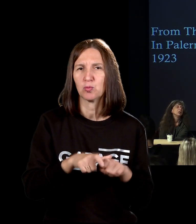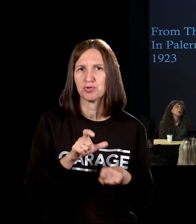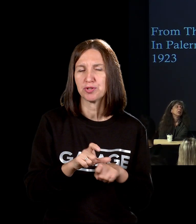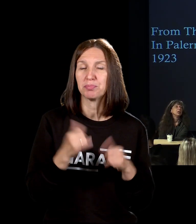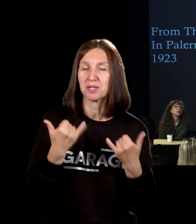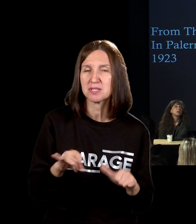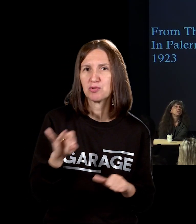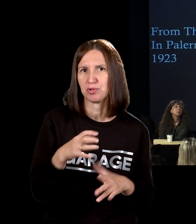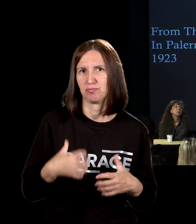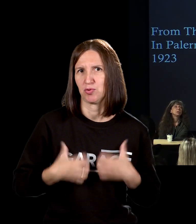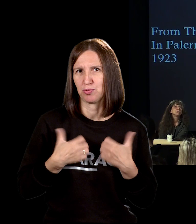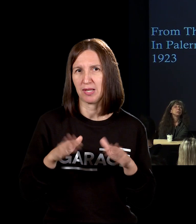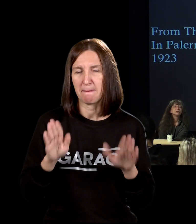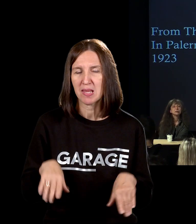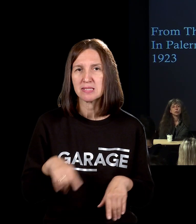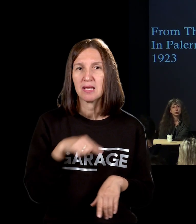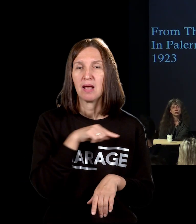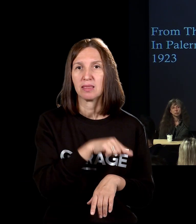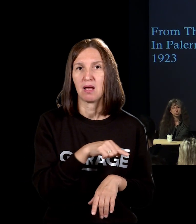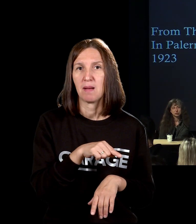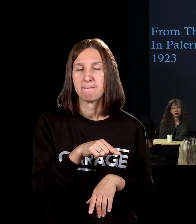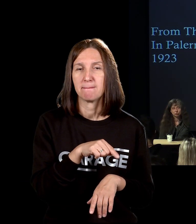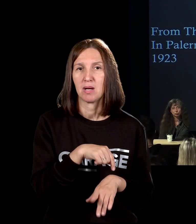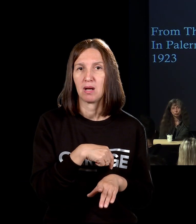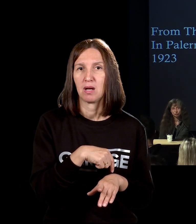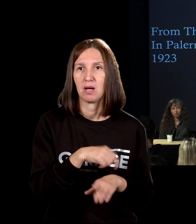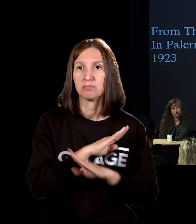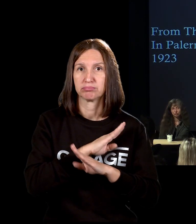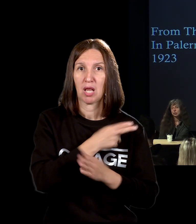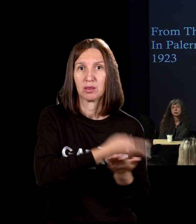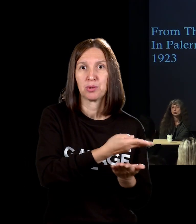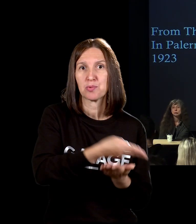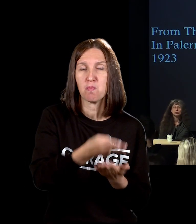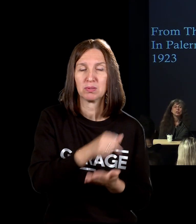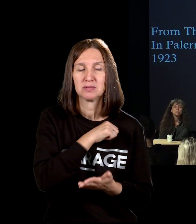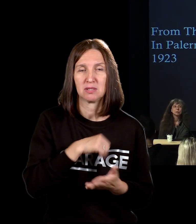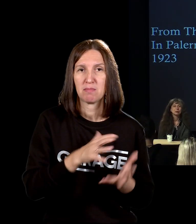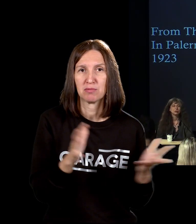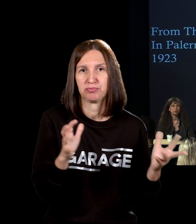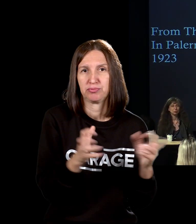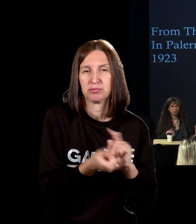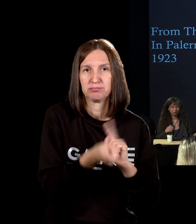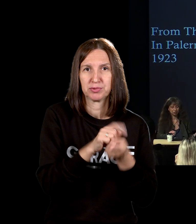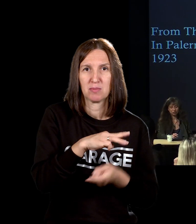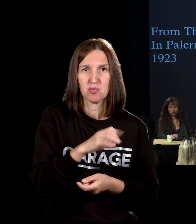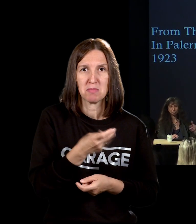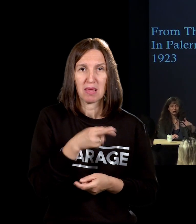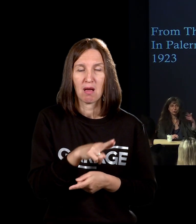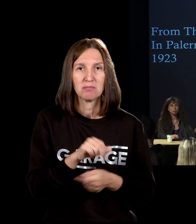где трупы мумифицируются благодаря там сухому особенному климату, да, это там